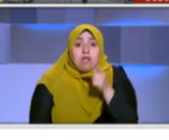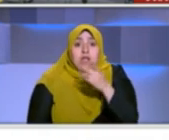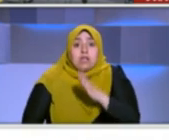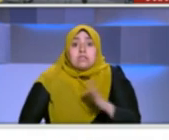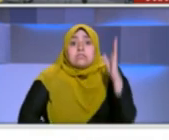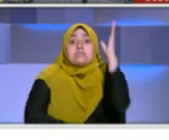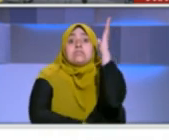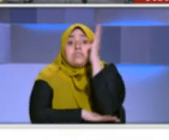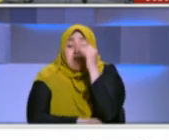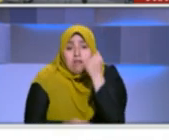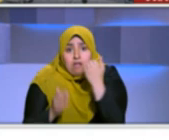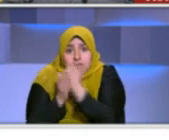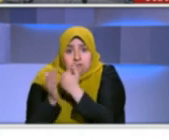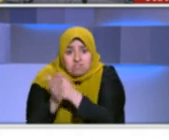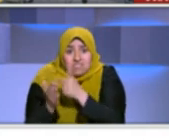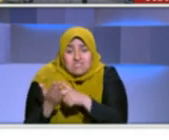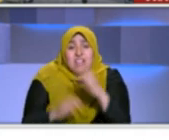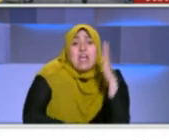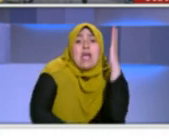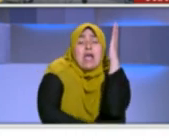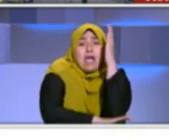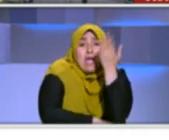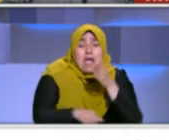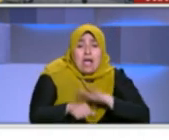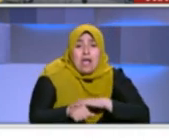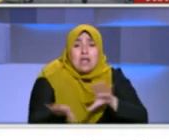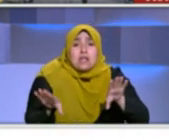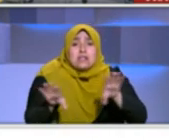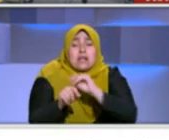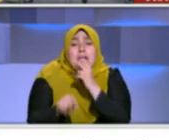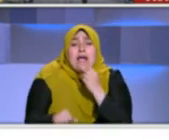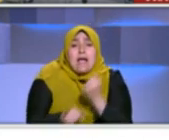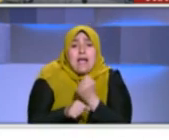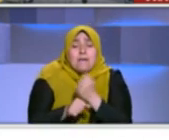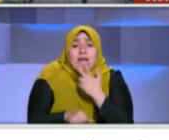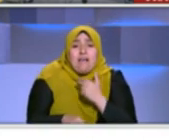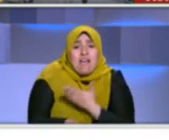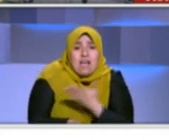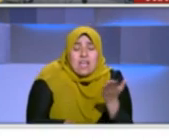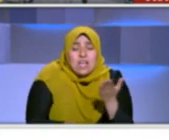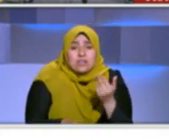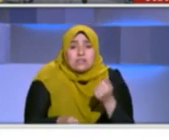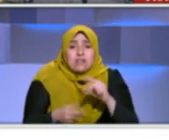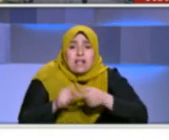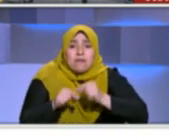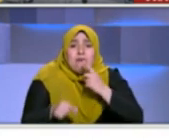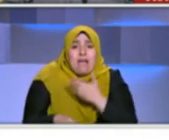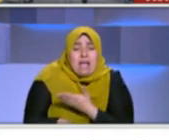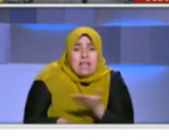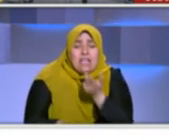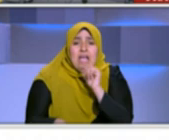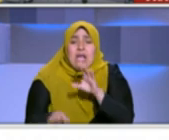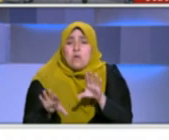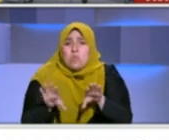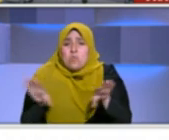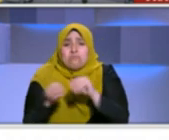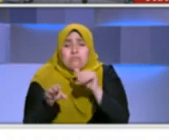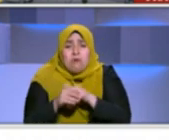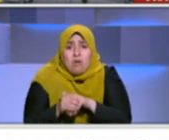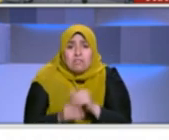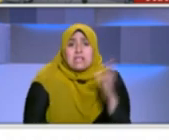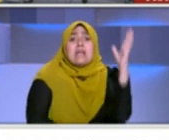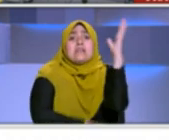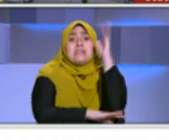يقوم على التبرعات والاعمال الخيريه وخلافه. خالص. وعلى الرغم من ذلك انا طبعا احنا بنأكد على انه عمل